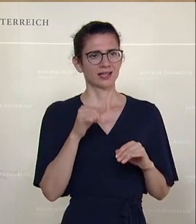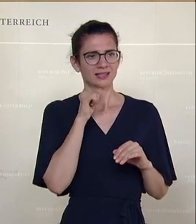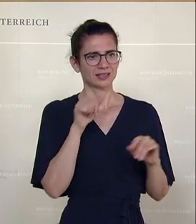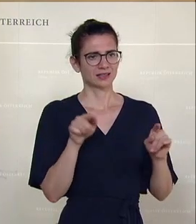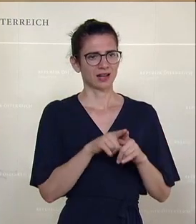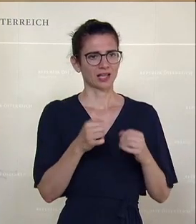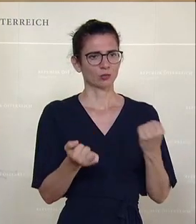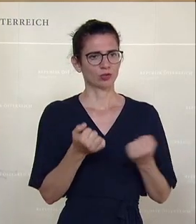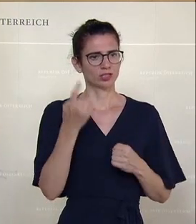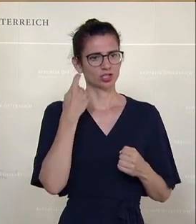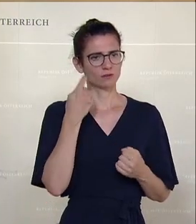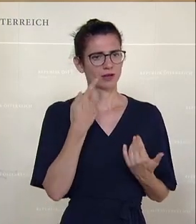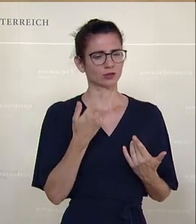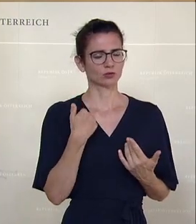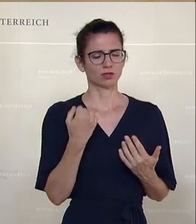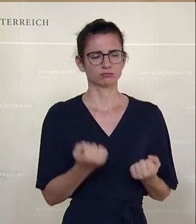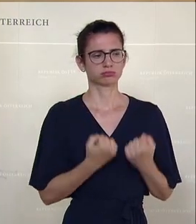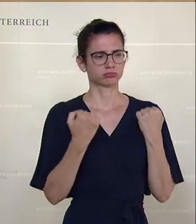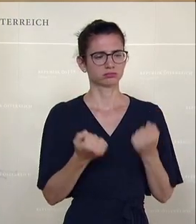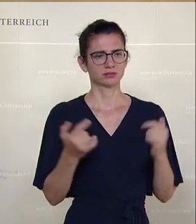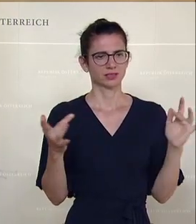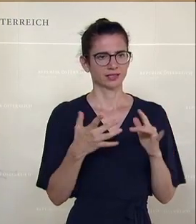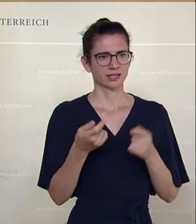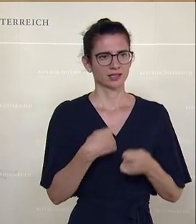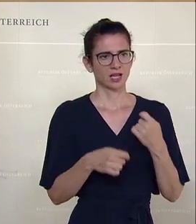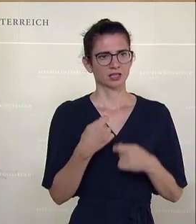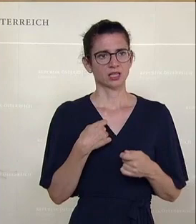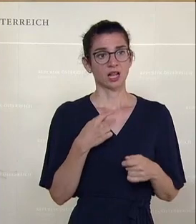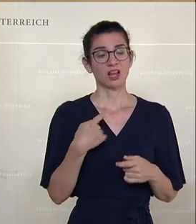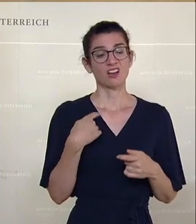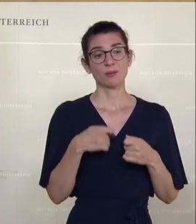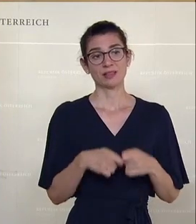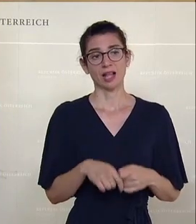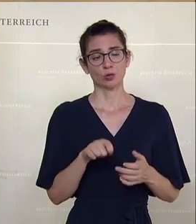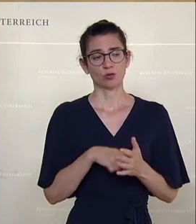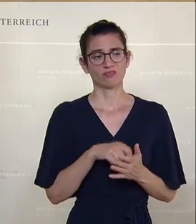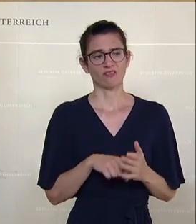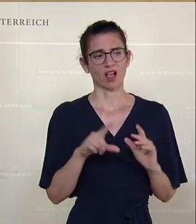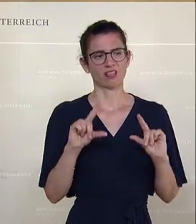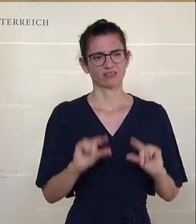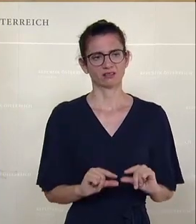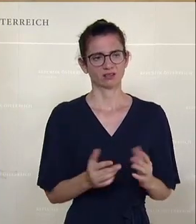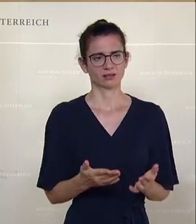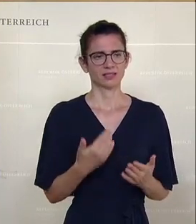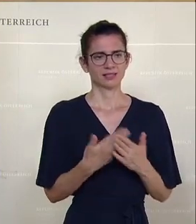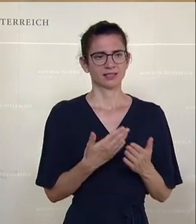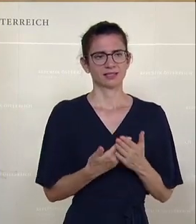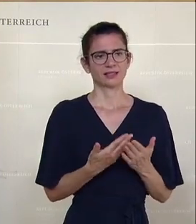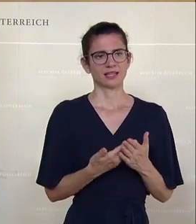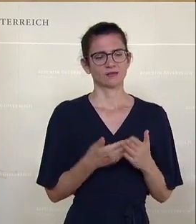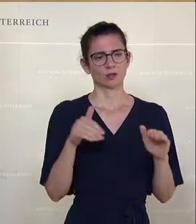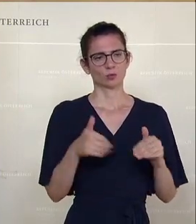gleiche Gesinnung haben, massiv vorgehen, dort gibt es fast keine Wahlbeteiligung mehr. Daher glauben wir, ist es höchst an der Zeit, über